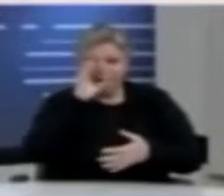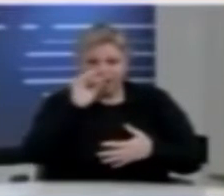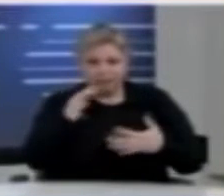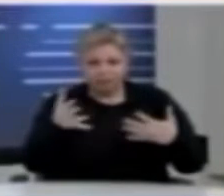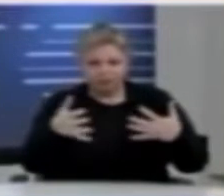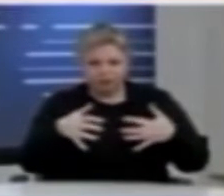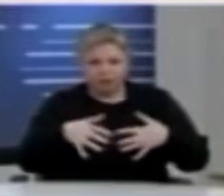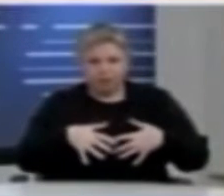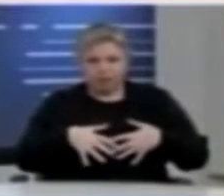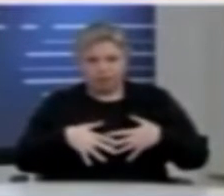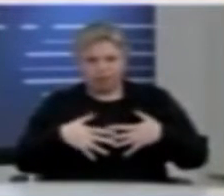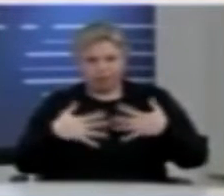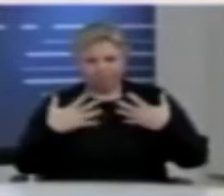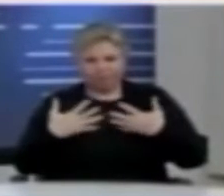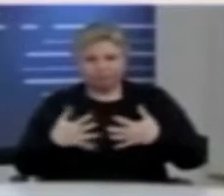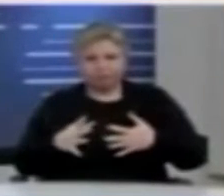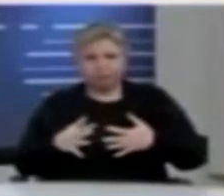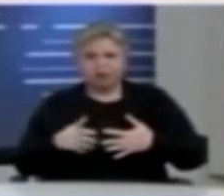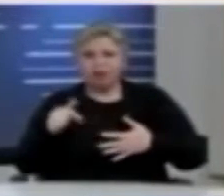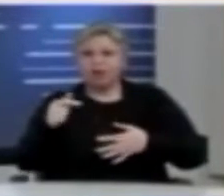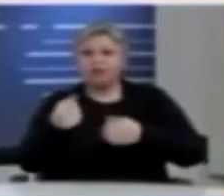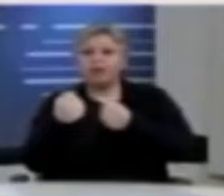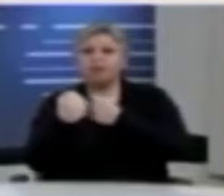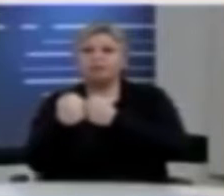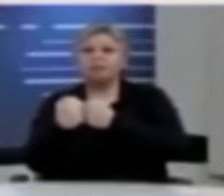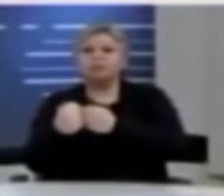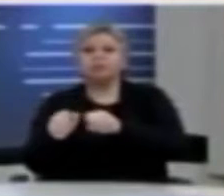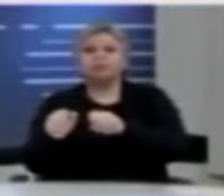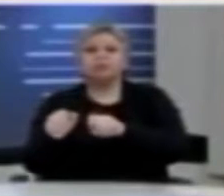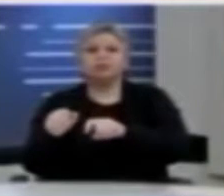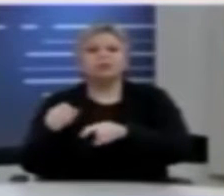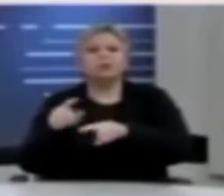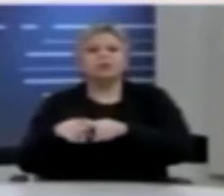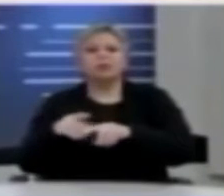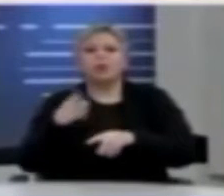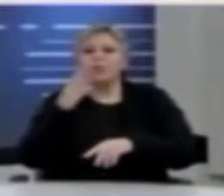Ο τραγέλαφος των ΑΝΕΛ ως ένα κόμμα ακορντεών.